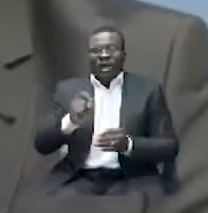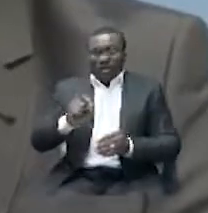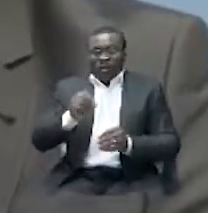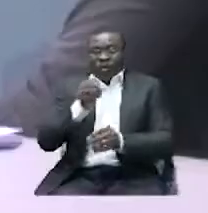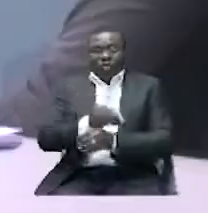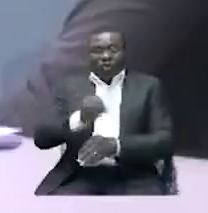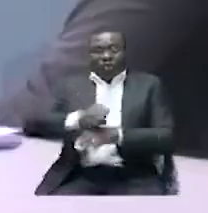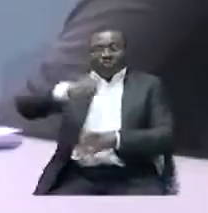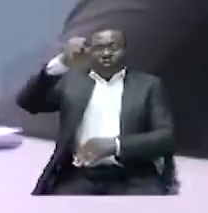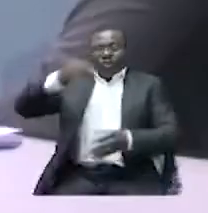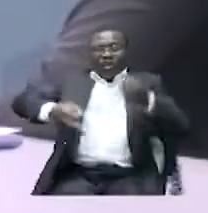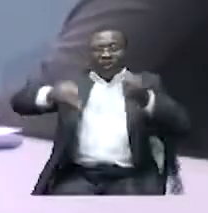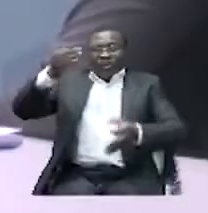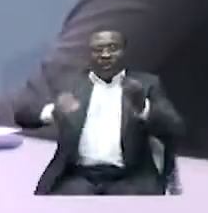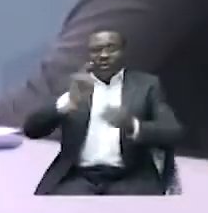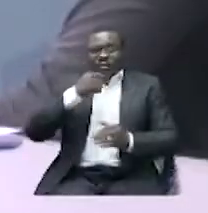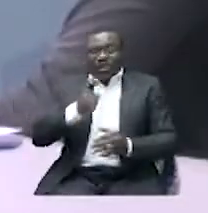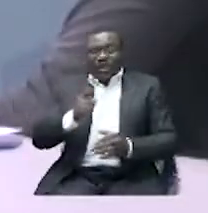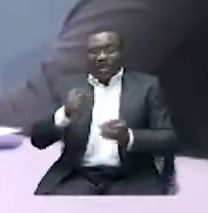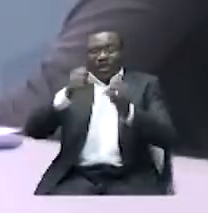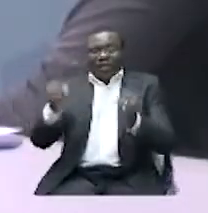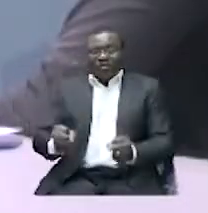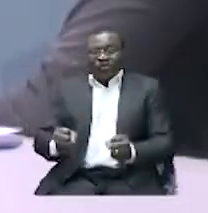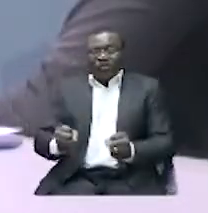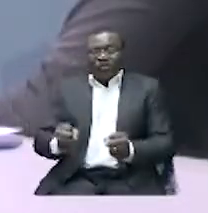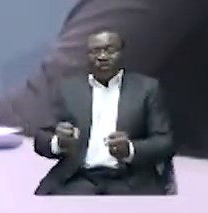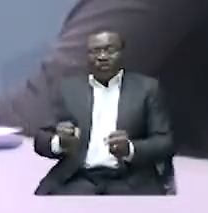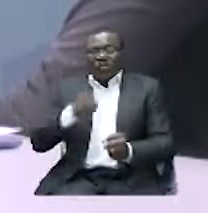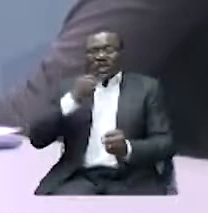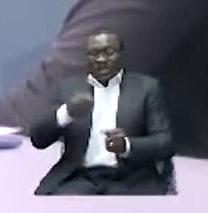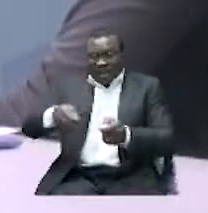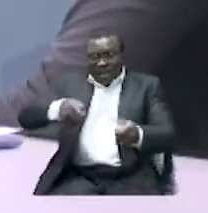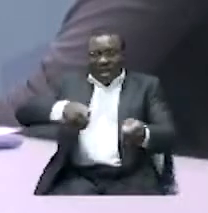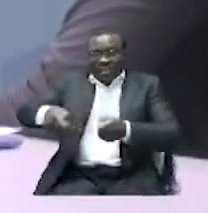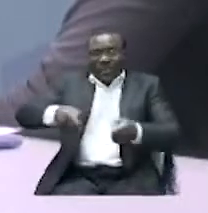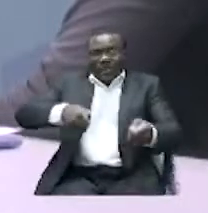la magistrature, qui est la structure qui administre